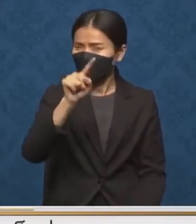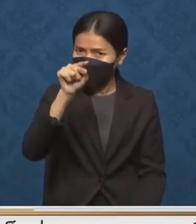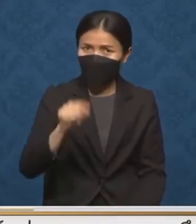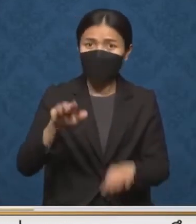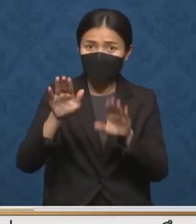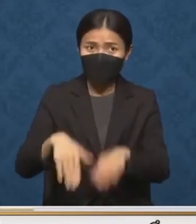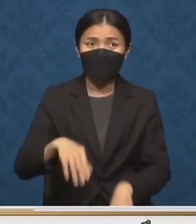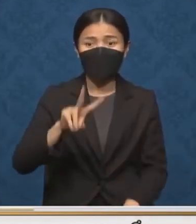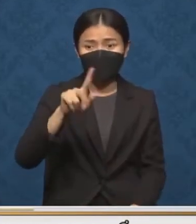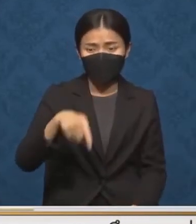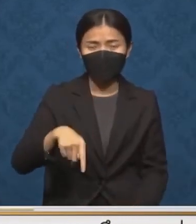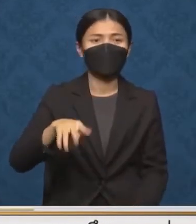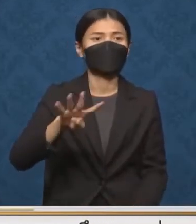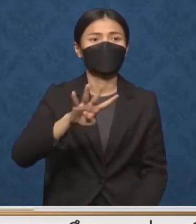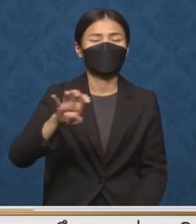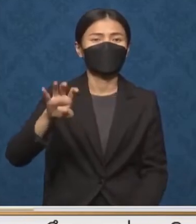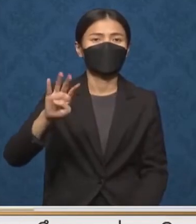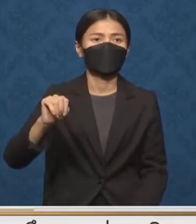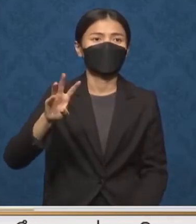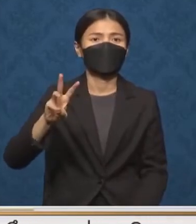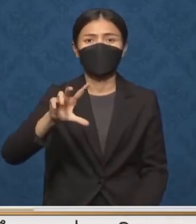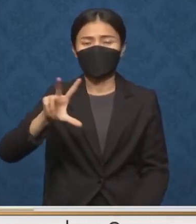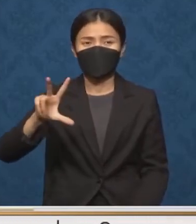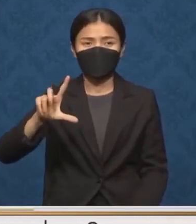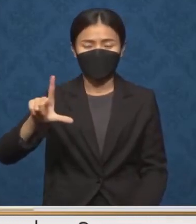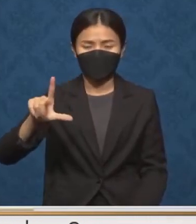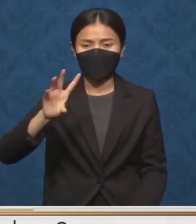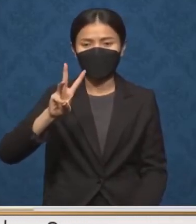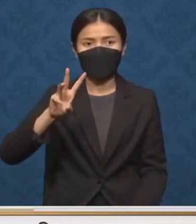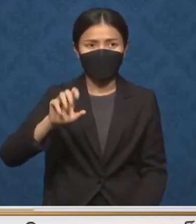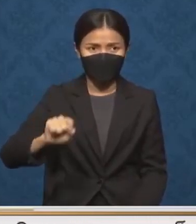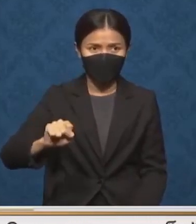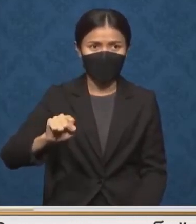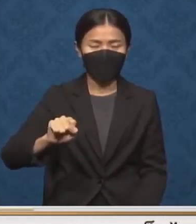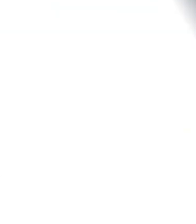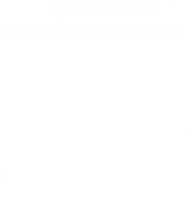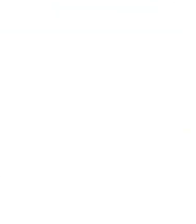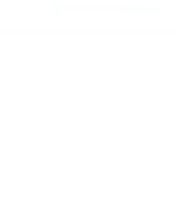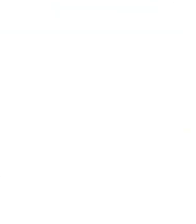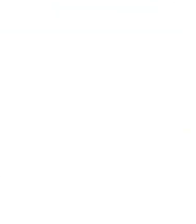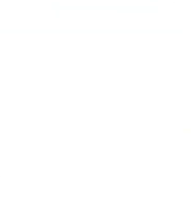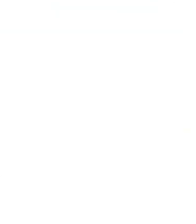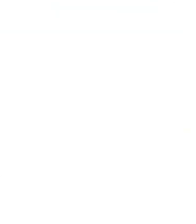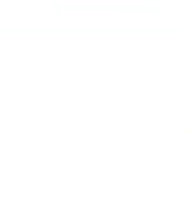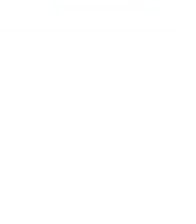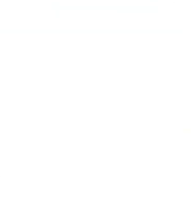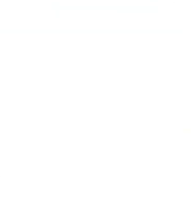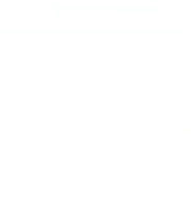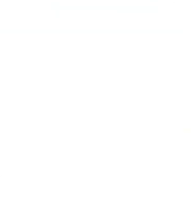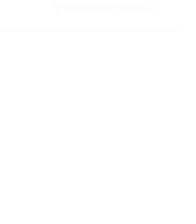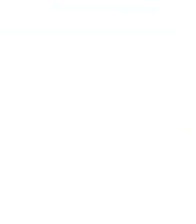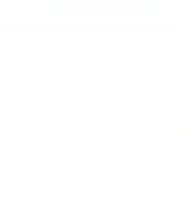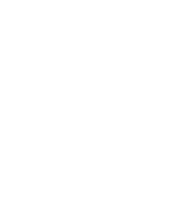2,446,440,110 บาทครัขบพครับขคุณครบ